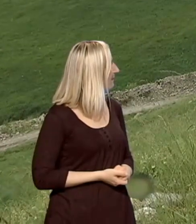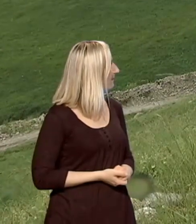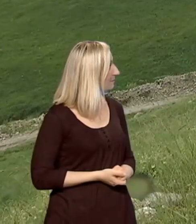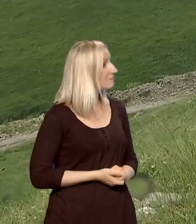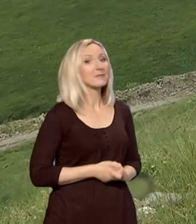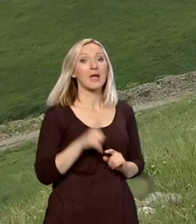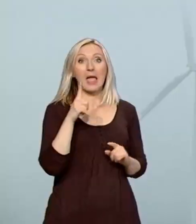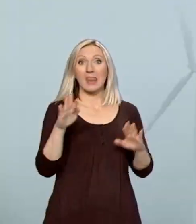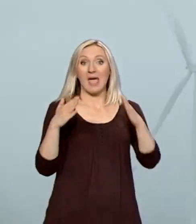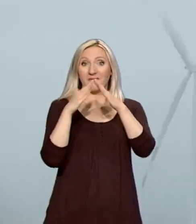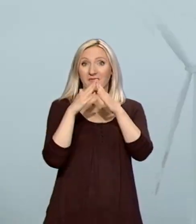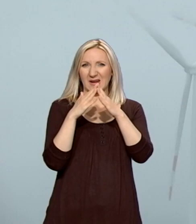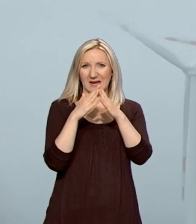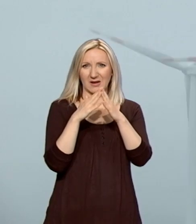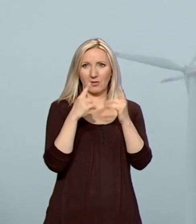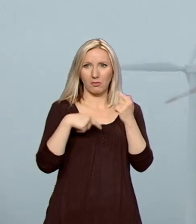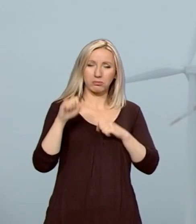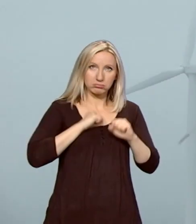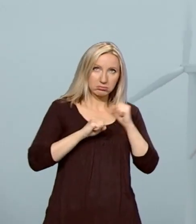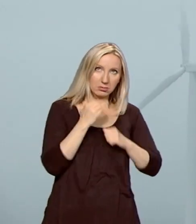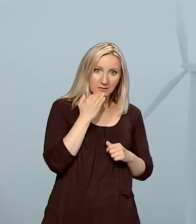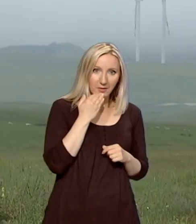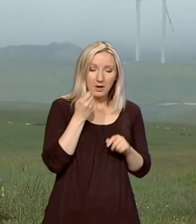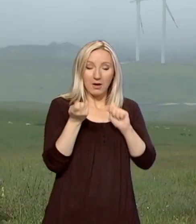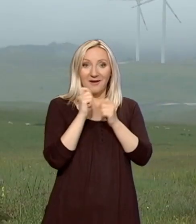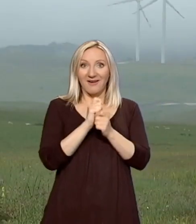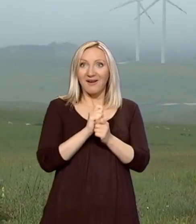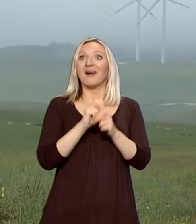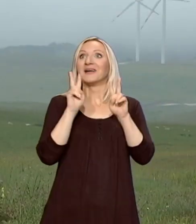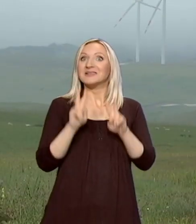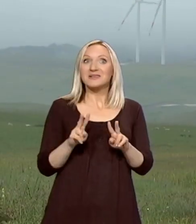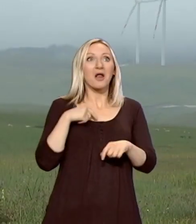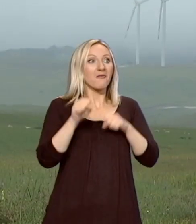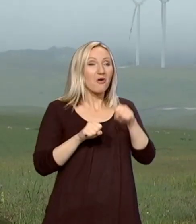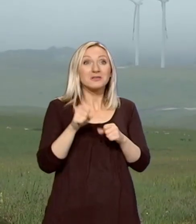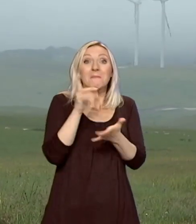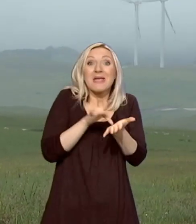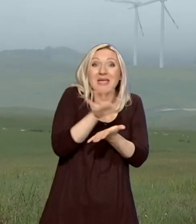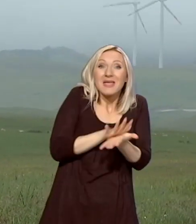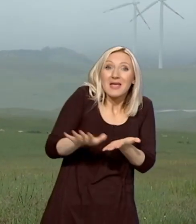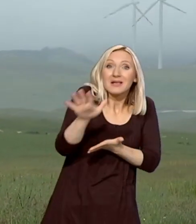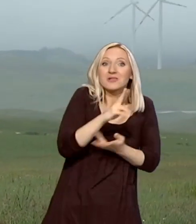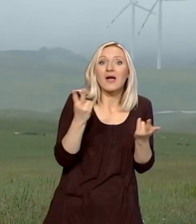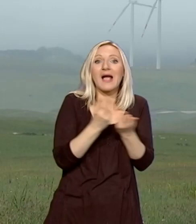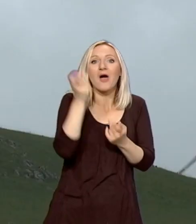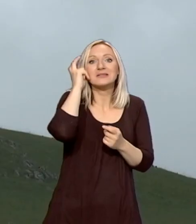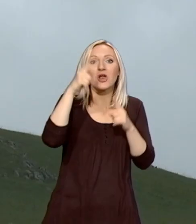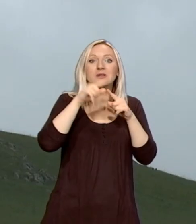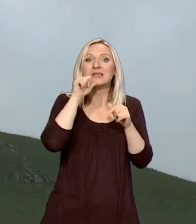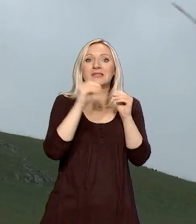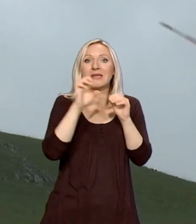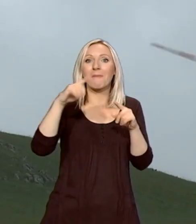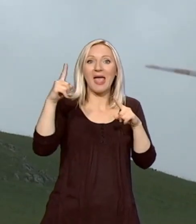Na vrhu se kiseli osmeh maratonaca pretvorio u iskreni. Vozili su predelom koji neki nazivaju Crnogorski Tibet. Među